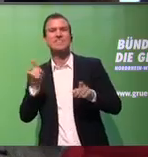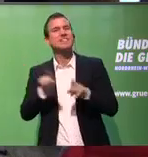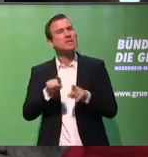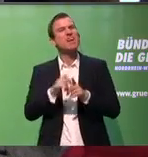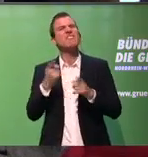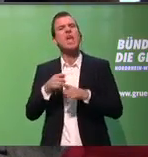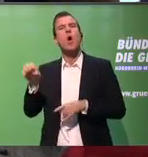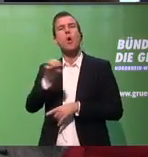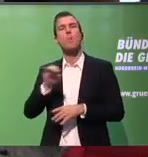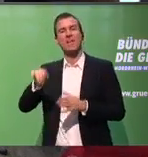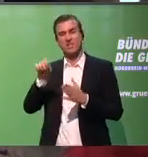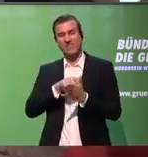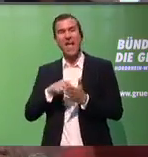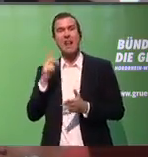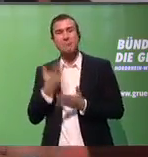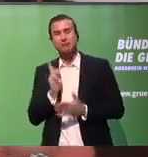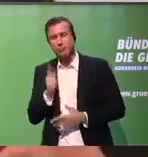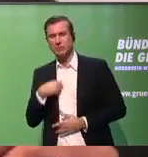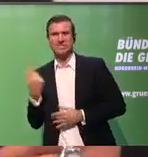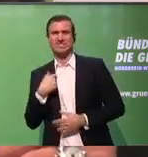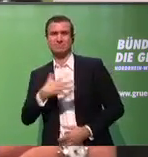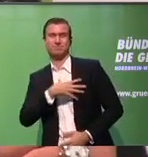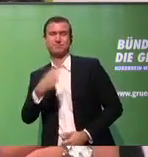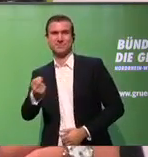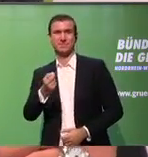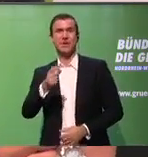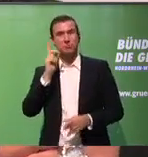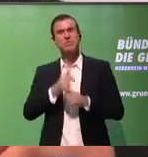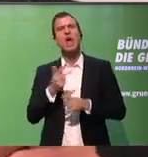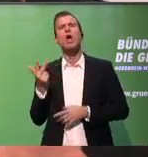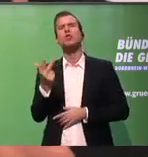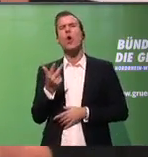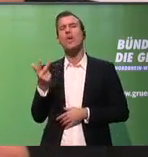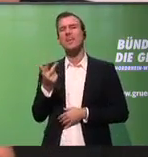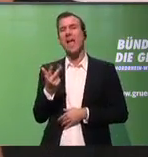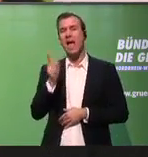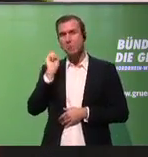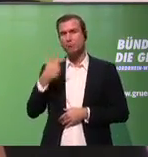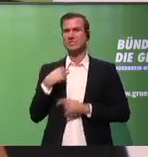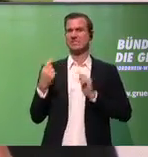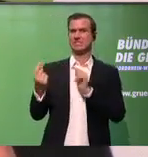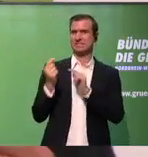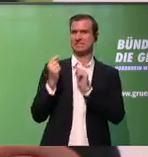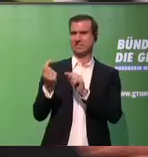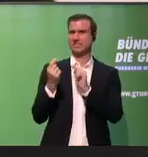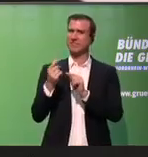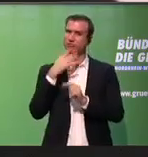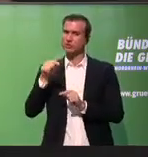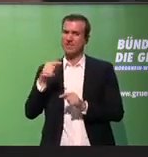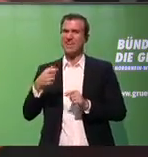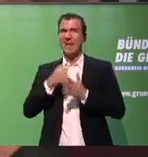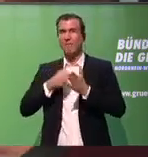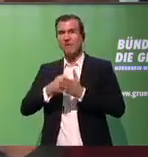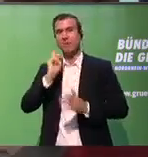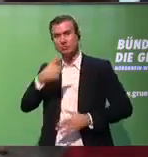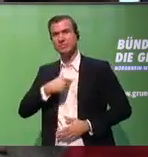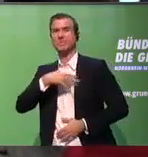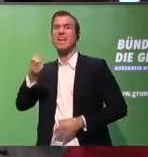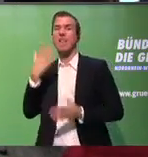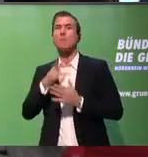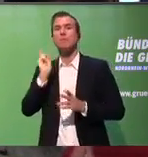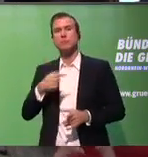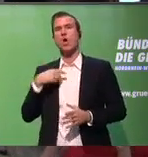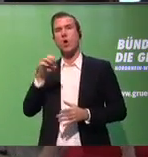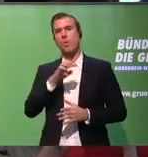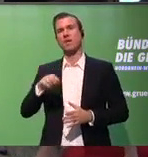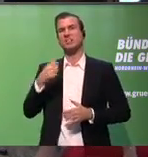europäischen Wahlen gewinnen. Wir müssen uns mit der Troika auseinandersetzen. Um diesen Kampf gewinnen zu können, müssen wir aber die europäischen Wahlen